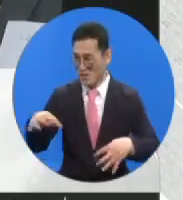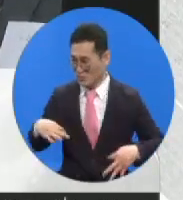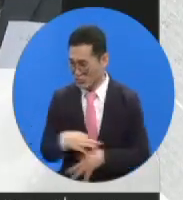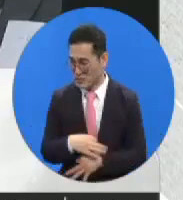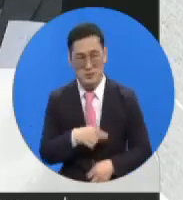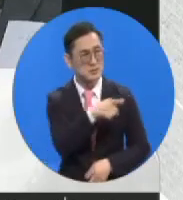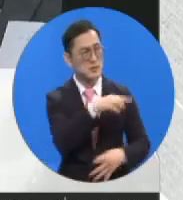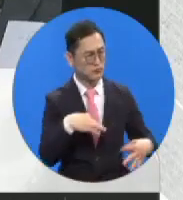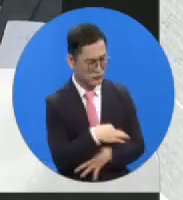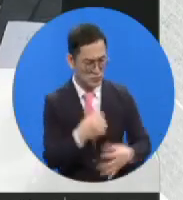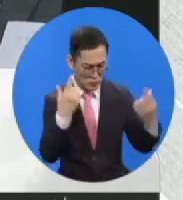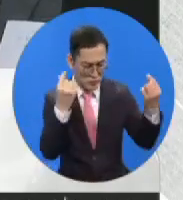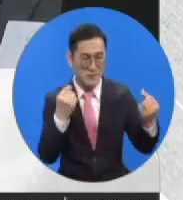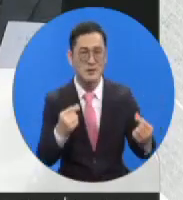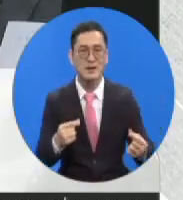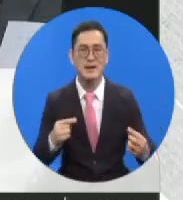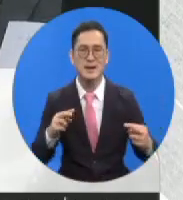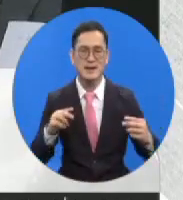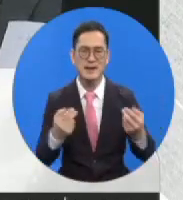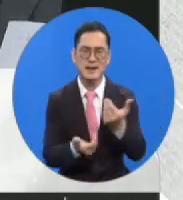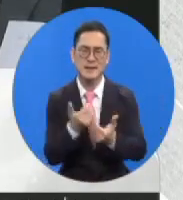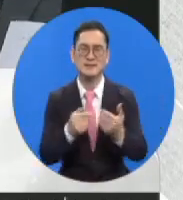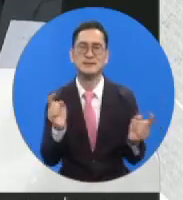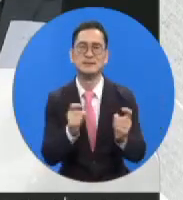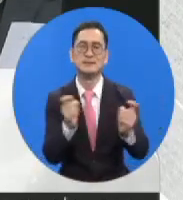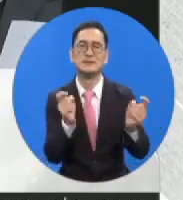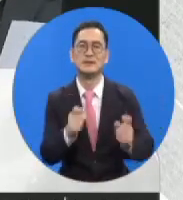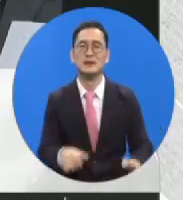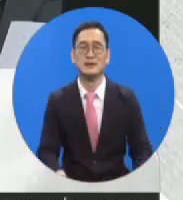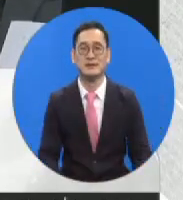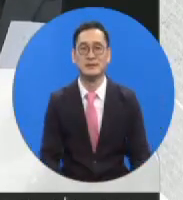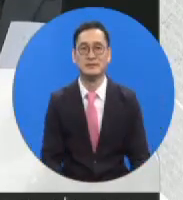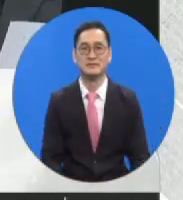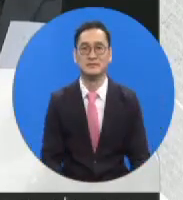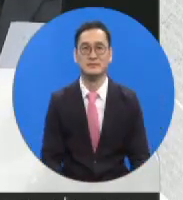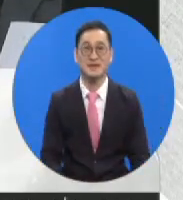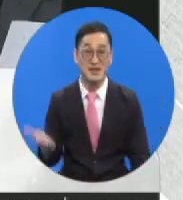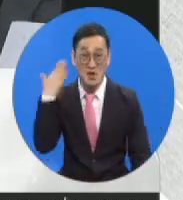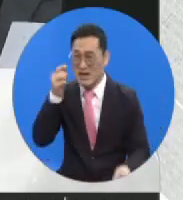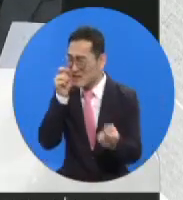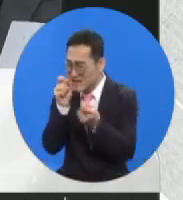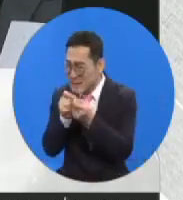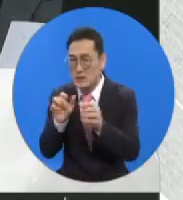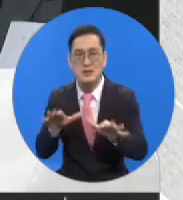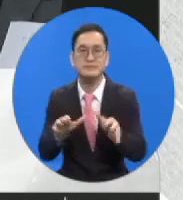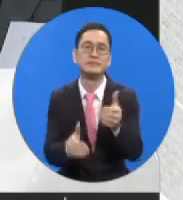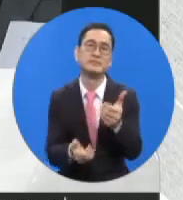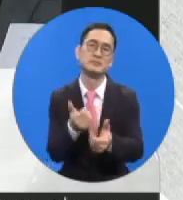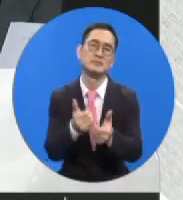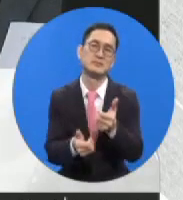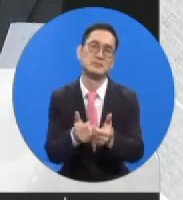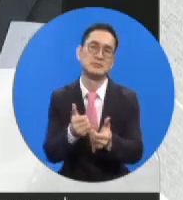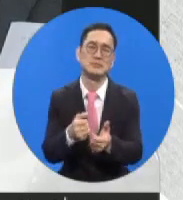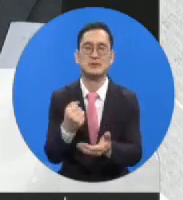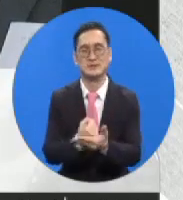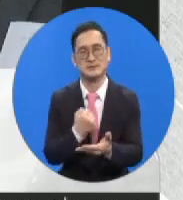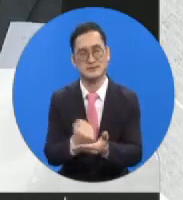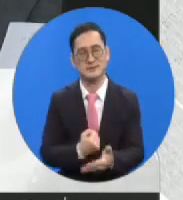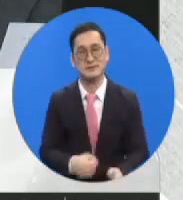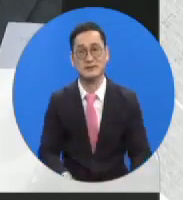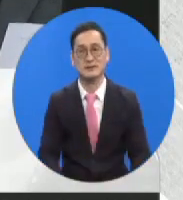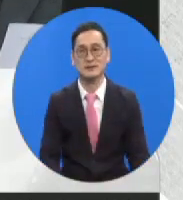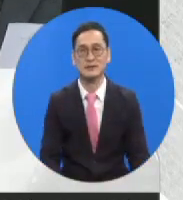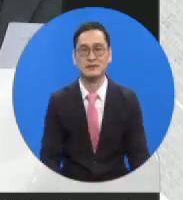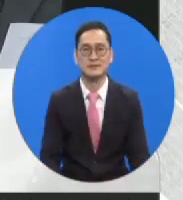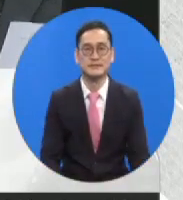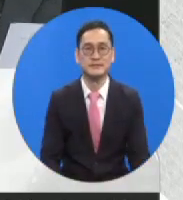어떻게 보면 올해 또 가까웠던 사이가 어떻게 보면 굉장히 지금 정치적 환경에 따라서 완전히 역전됐다 이렇게 보이는 아주 어제